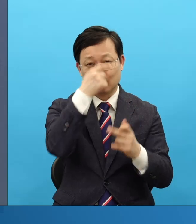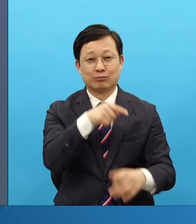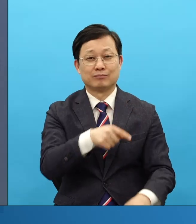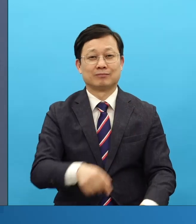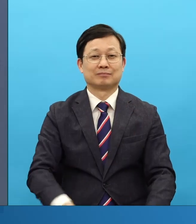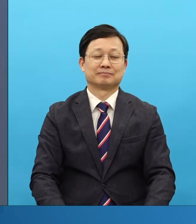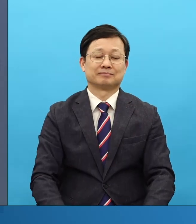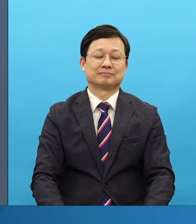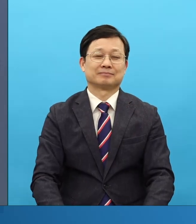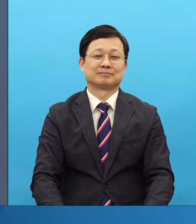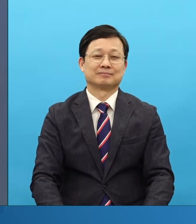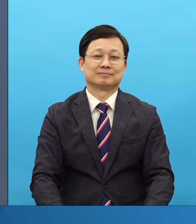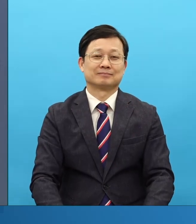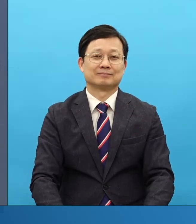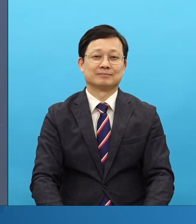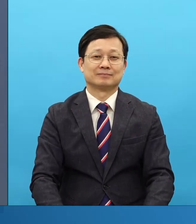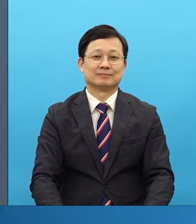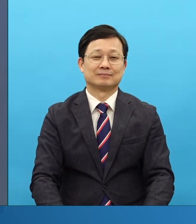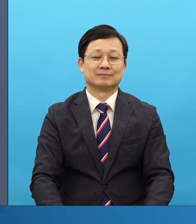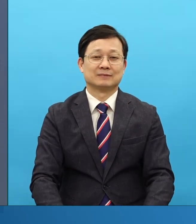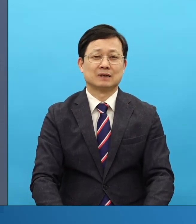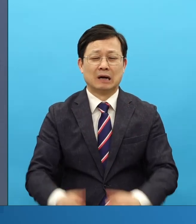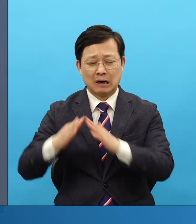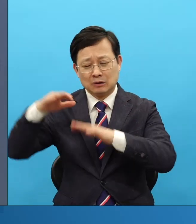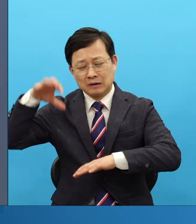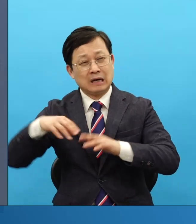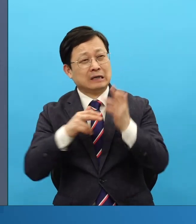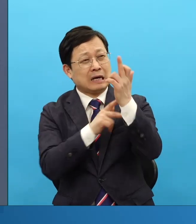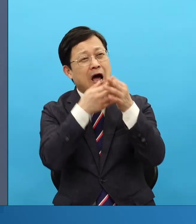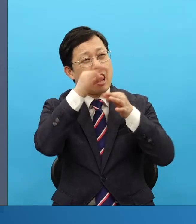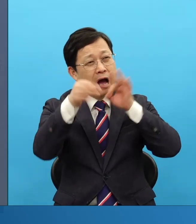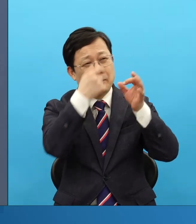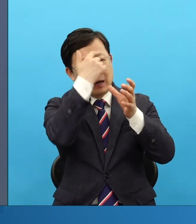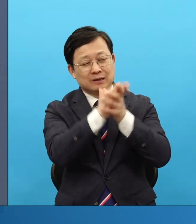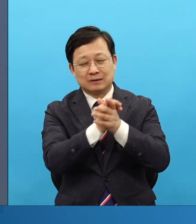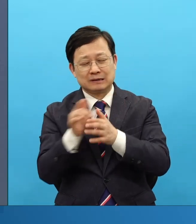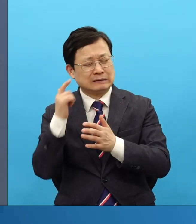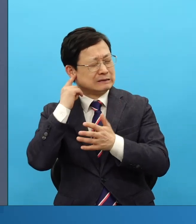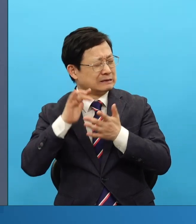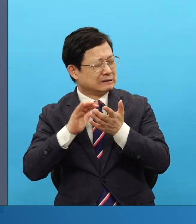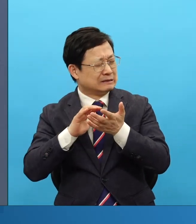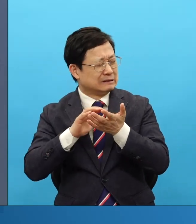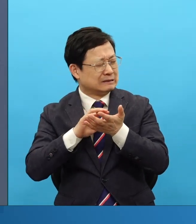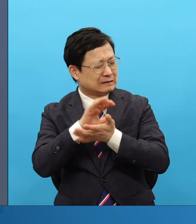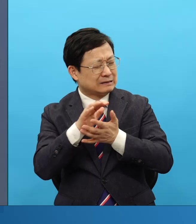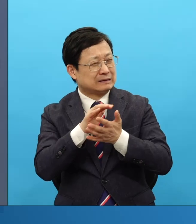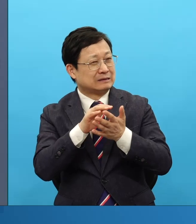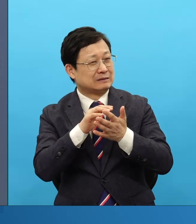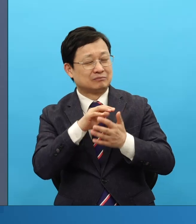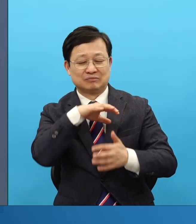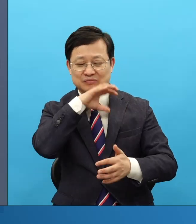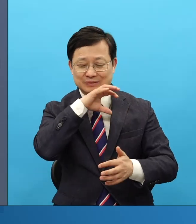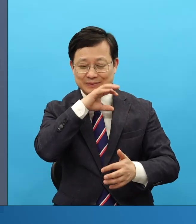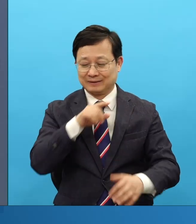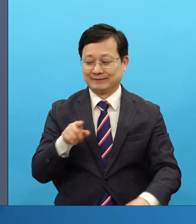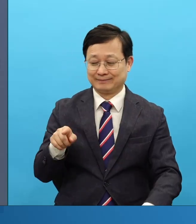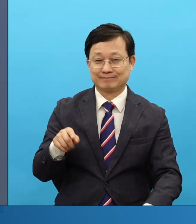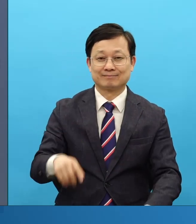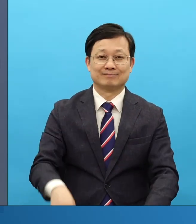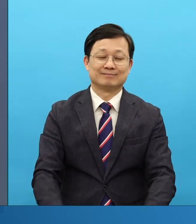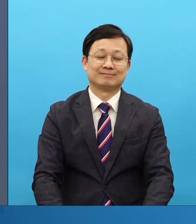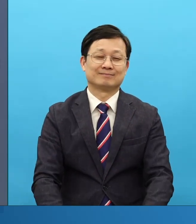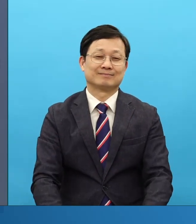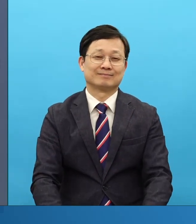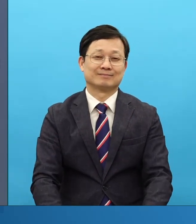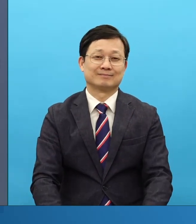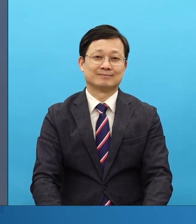we went out to the mountaintops to go 그러니까 pray. 또 동네에서 산에서 소리 지른다고 또 뭐라 해가지고. And then all the town villages, they're saying, oh, we're going up to the mountains